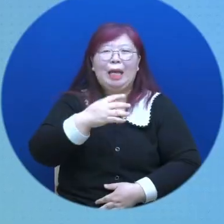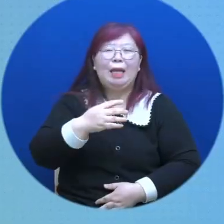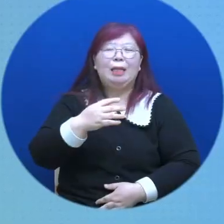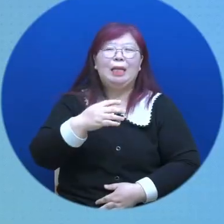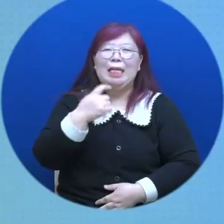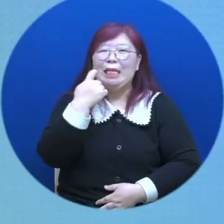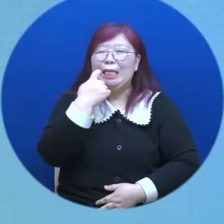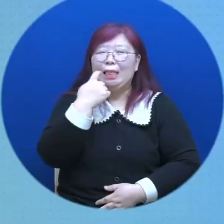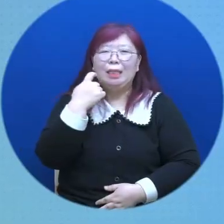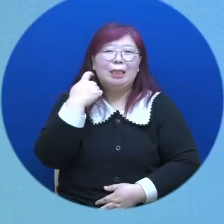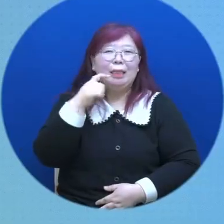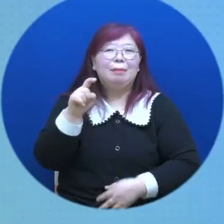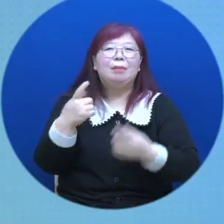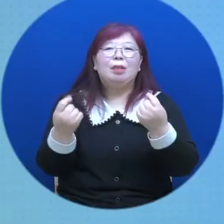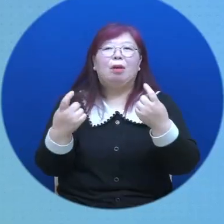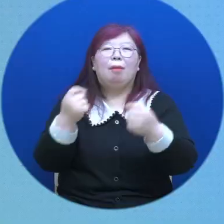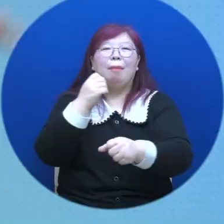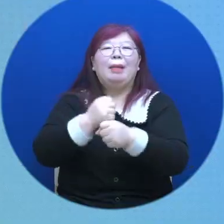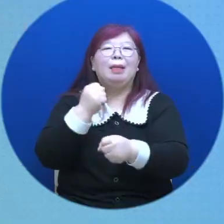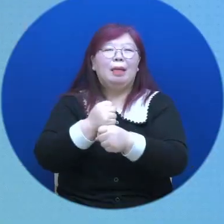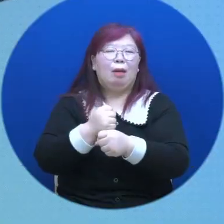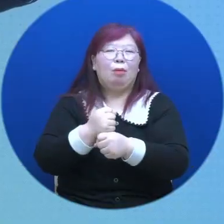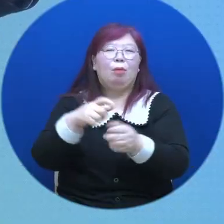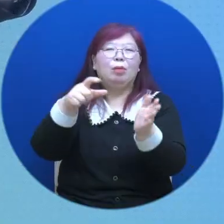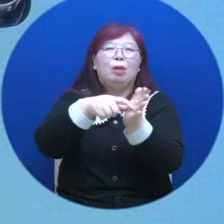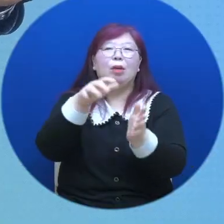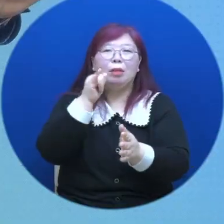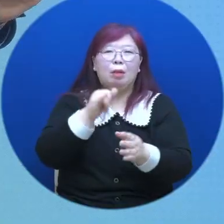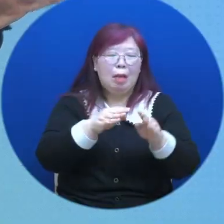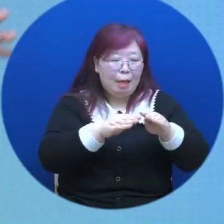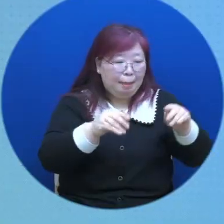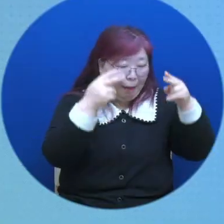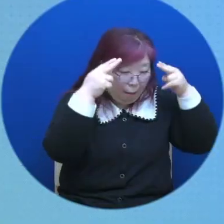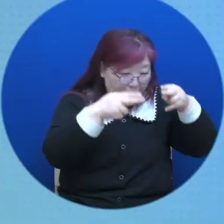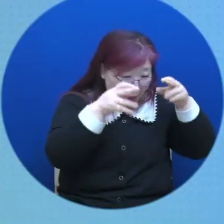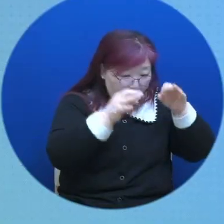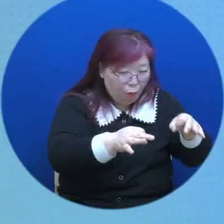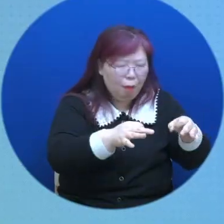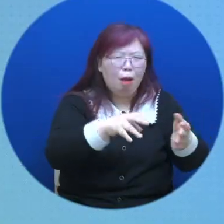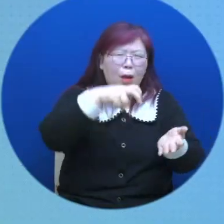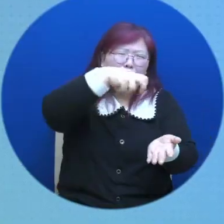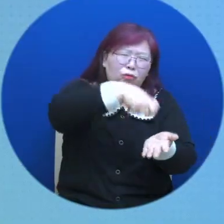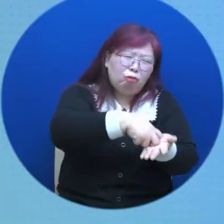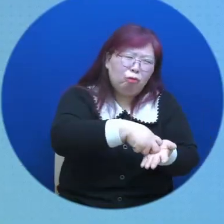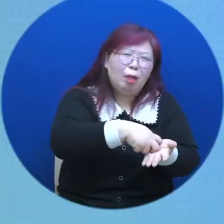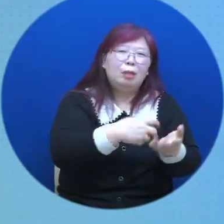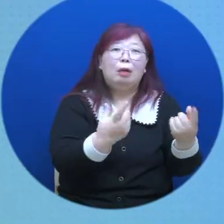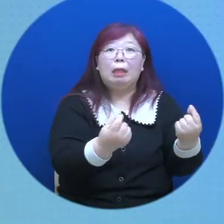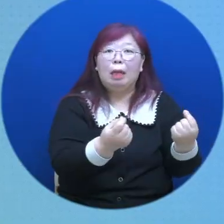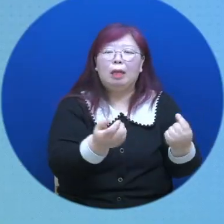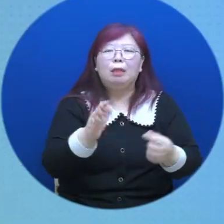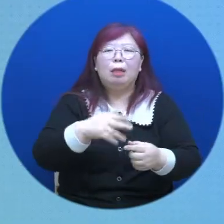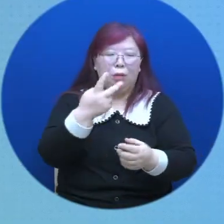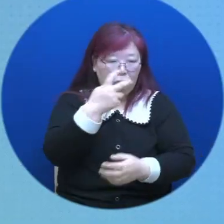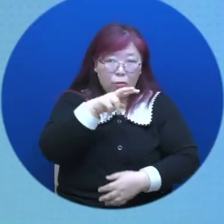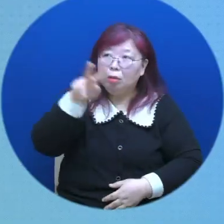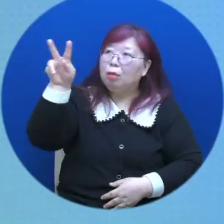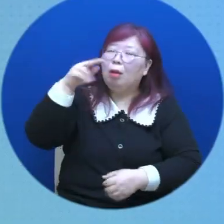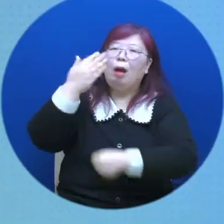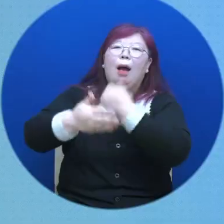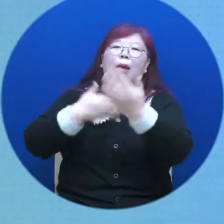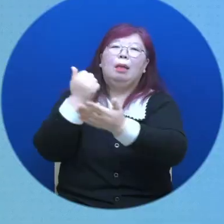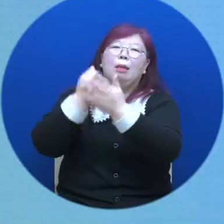이 고백을 하고 있지 않습니까? 땅만 보면 주저앉는 인생이에요. 그러나 눈을 들어 하나님을 보게 될